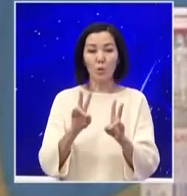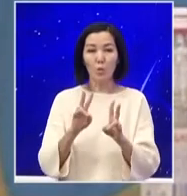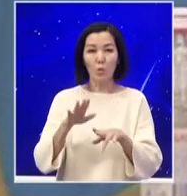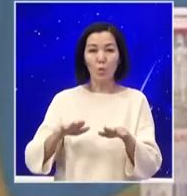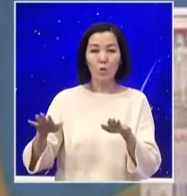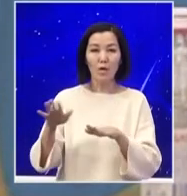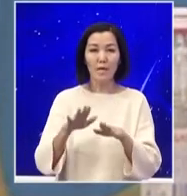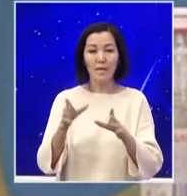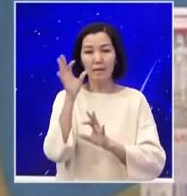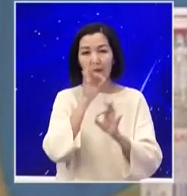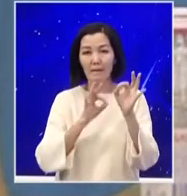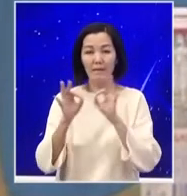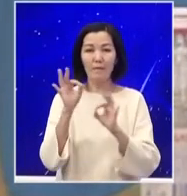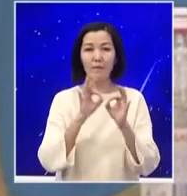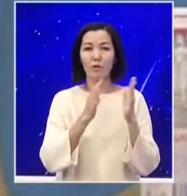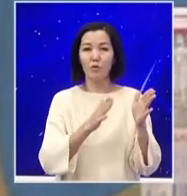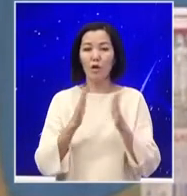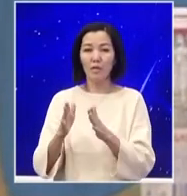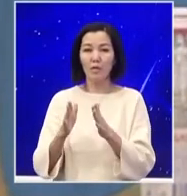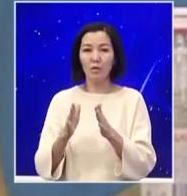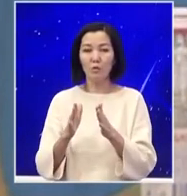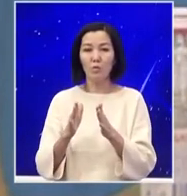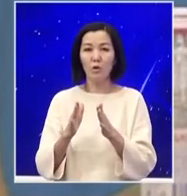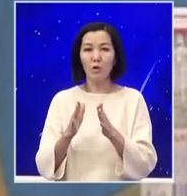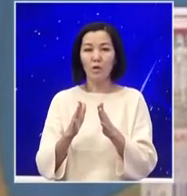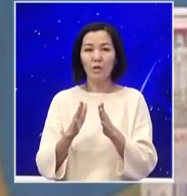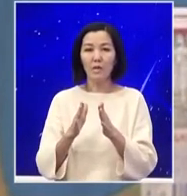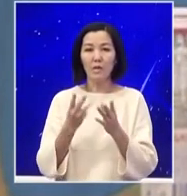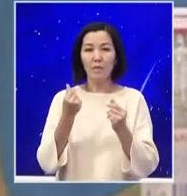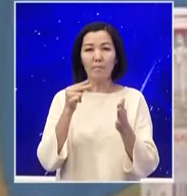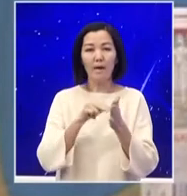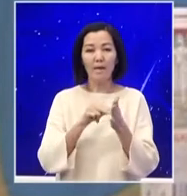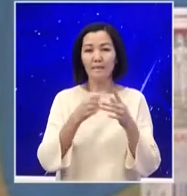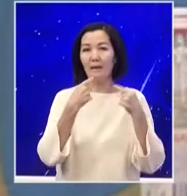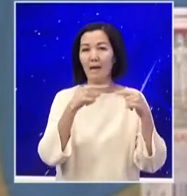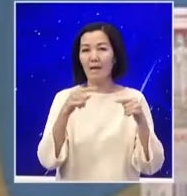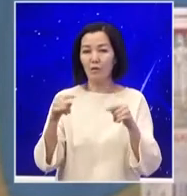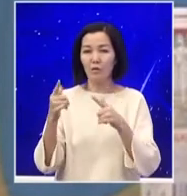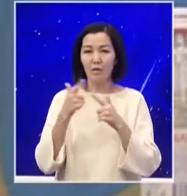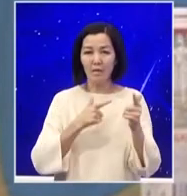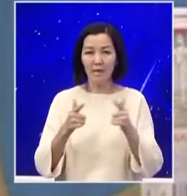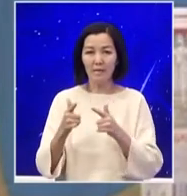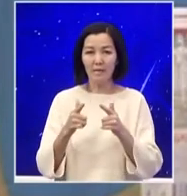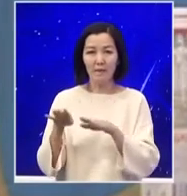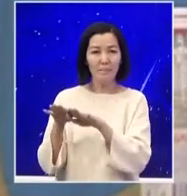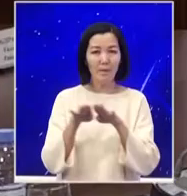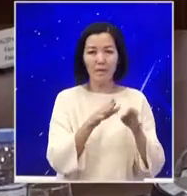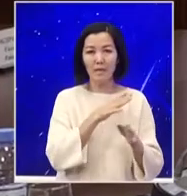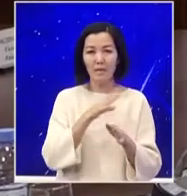өңірлерде дәрі-дәрмектерді тұрақтандыру қорларының көлемі және дайындық жұмыстары бір келкі